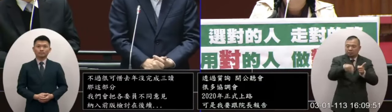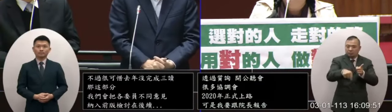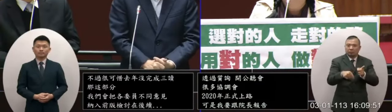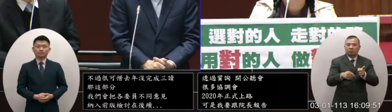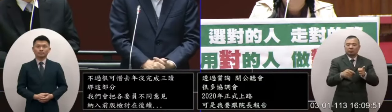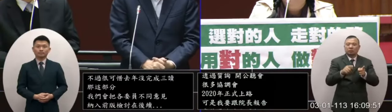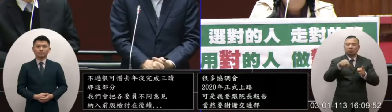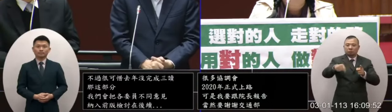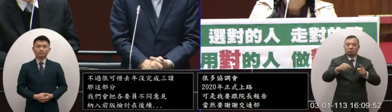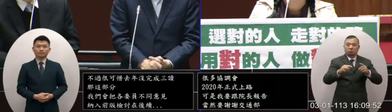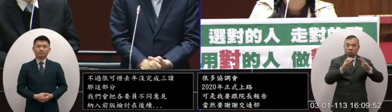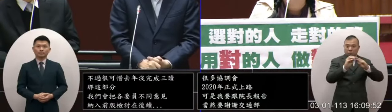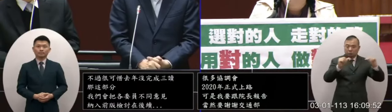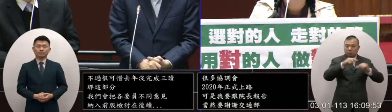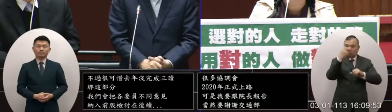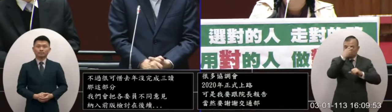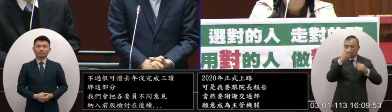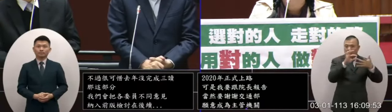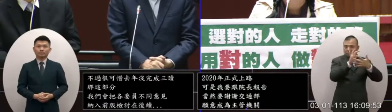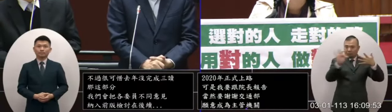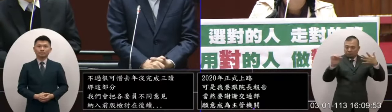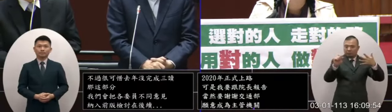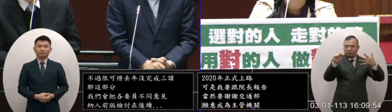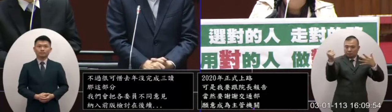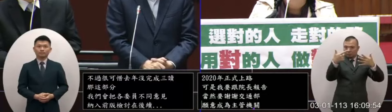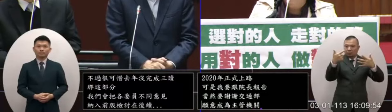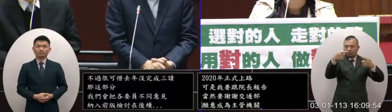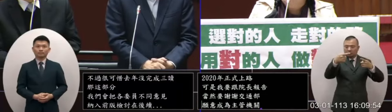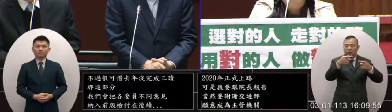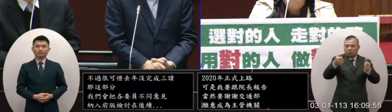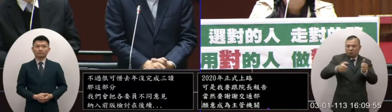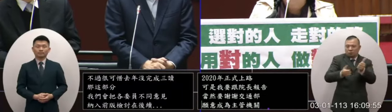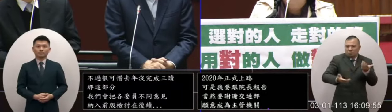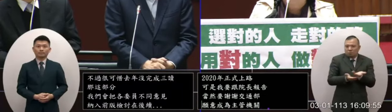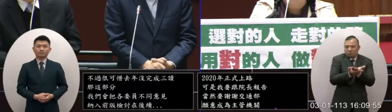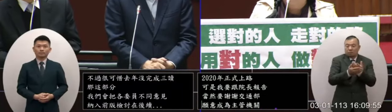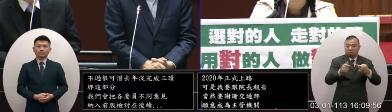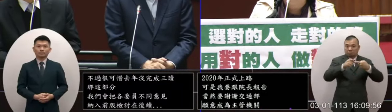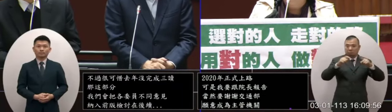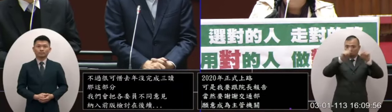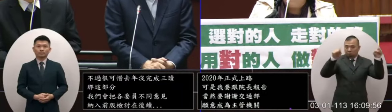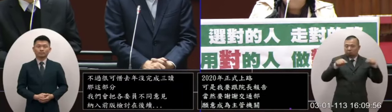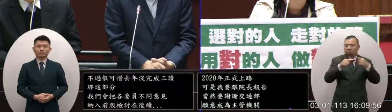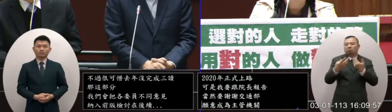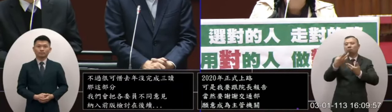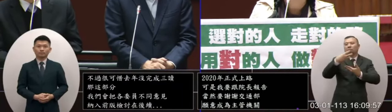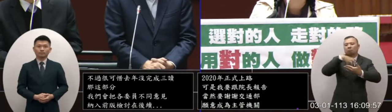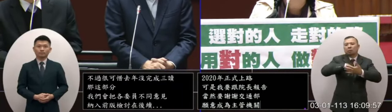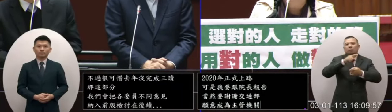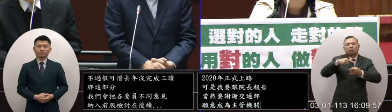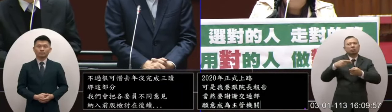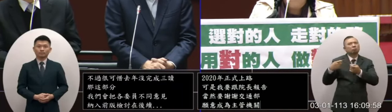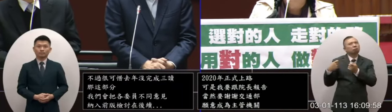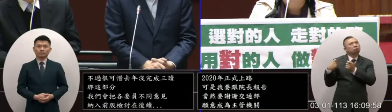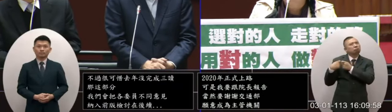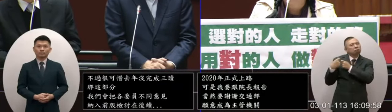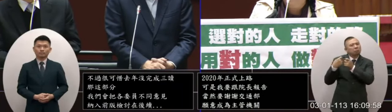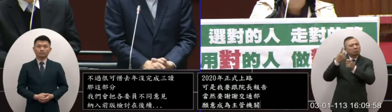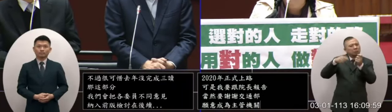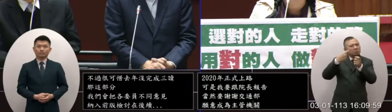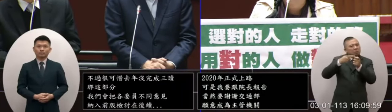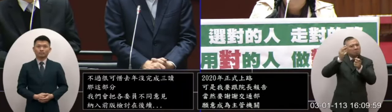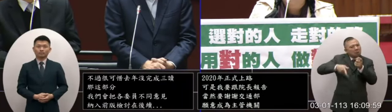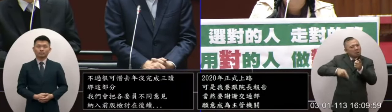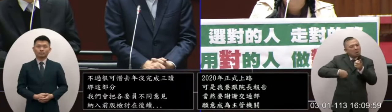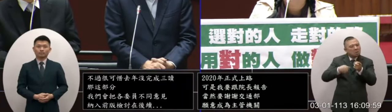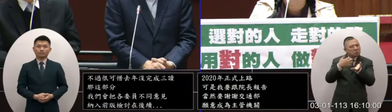规则第6条的附表1，纳入容许项目。可是这一年半以来哦，寥寥可数。申请合